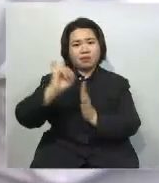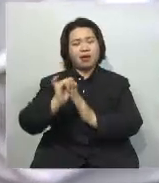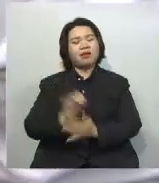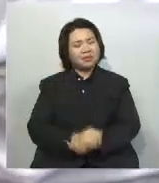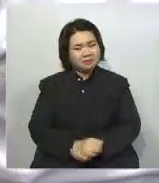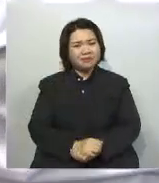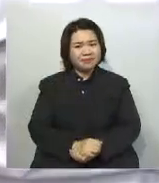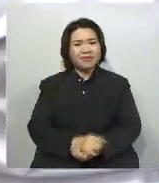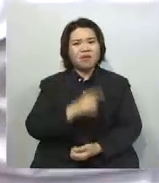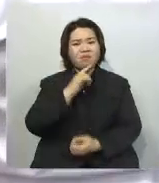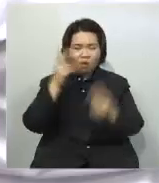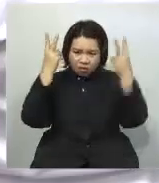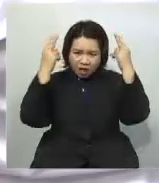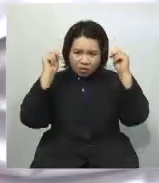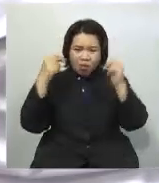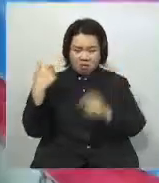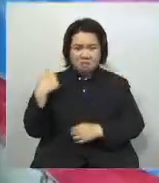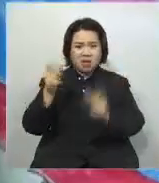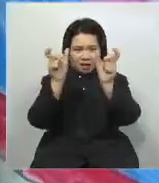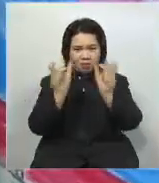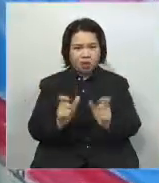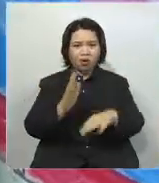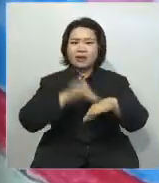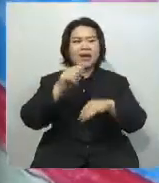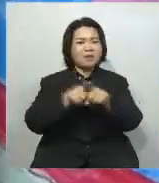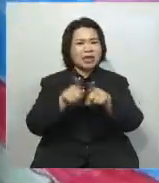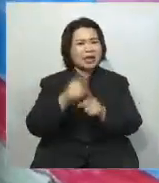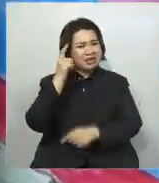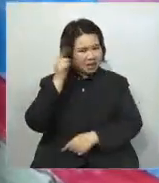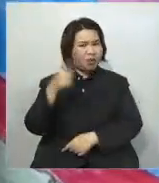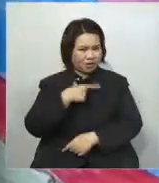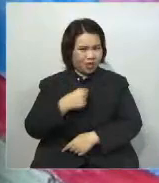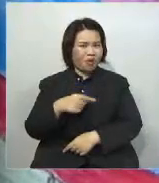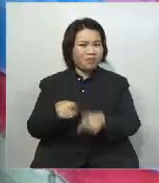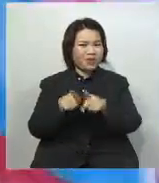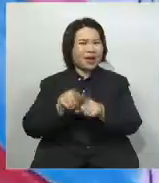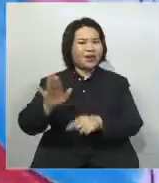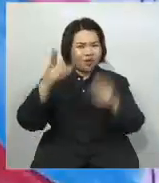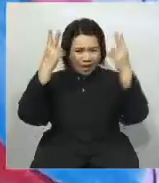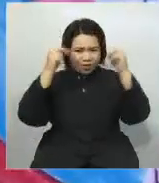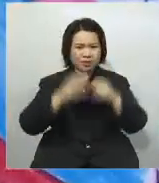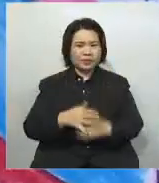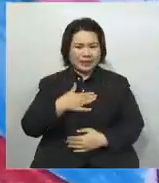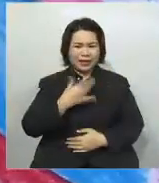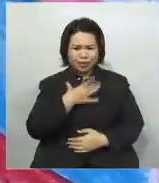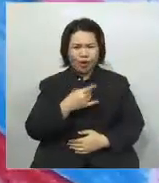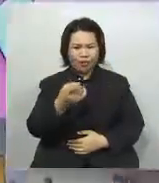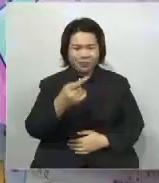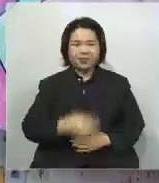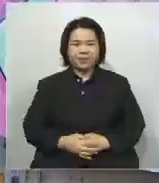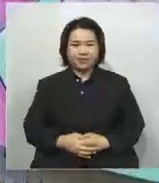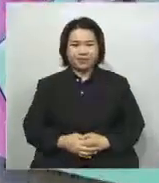่นี่ท่านนายกรัฐมนตรีก็เป็นอีกหนึ่งท่านที่แต่งกลอนเก่งมากเดี๋ยวอันนี้ถูกใจท่านแน่นอนนะคะนี่ดิฉันชอบภาพนี้จัง